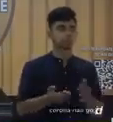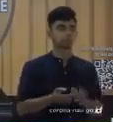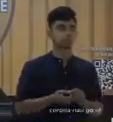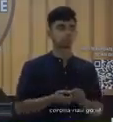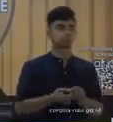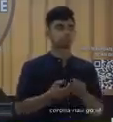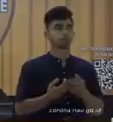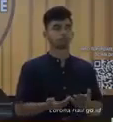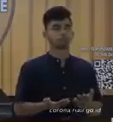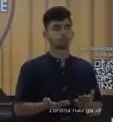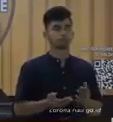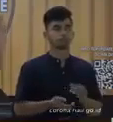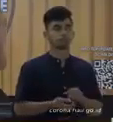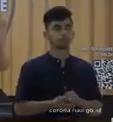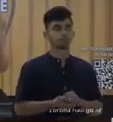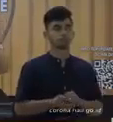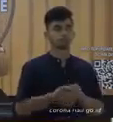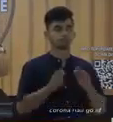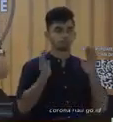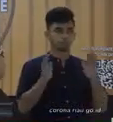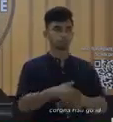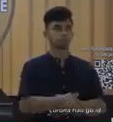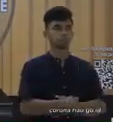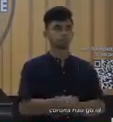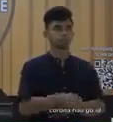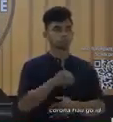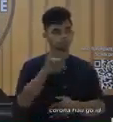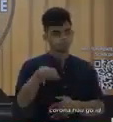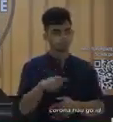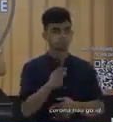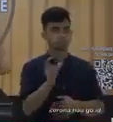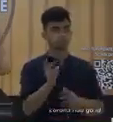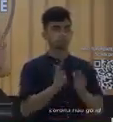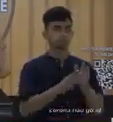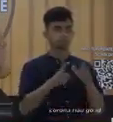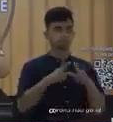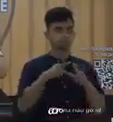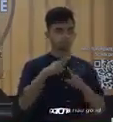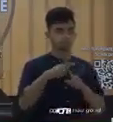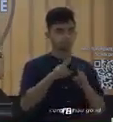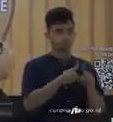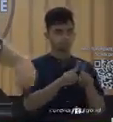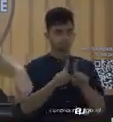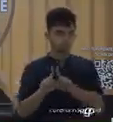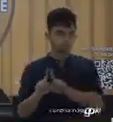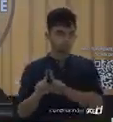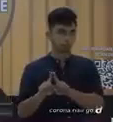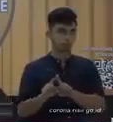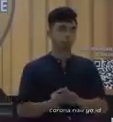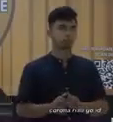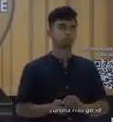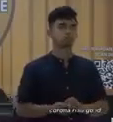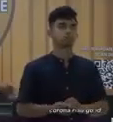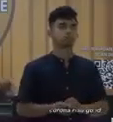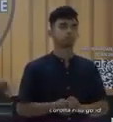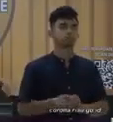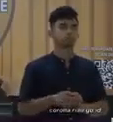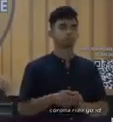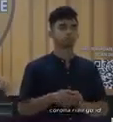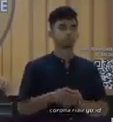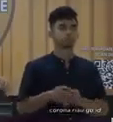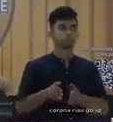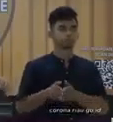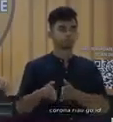sholat Jumat di masjid berjamaah dengan cara yang normal, cara yang sebelumnya, yang rapat-rapat, saya nggak tahu sebelah saya positif atau enggak.